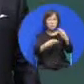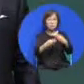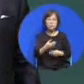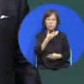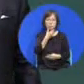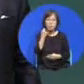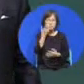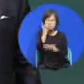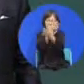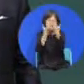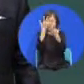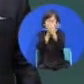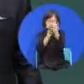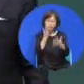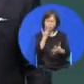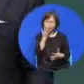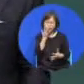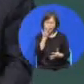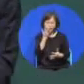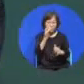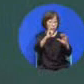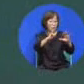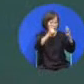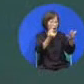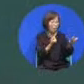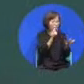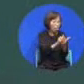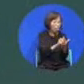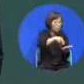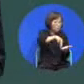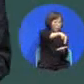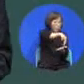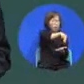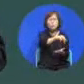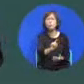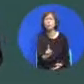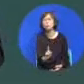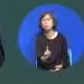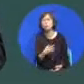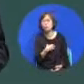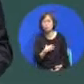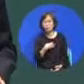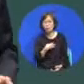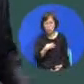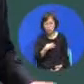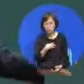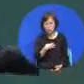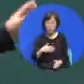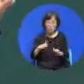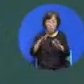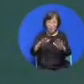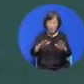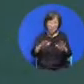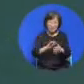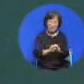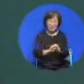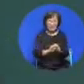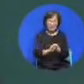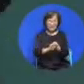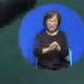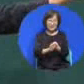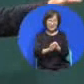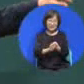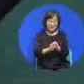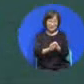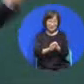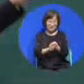어떻게 되겠어요? What would happen if our remnants don't know the gospel and they just wander out in the world? 오늘 모든 렘넌트들에게 하나님께서 하늘